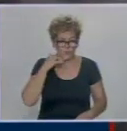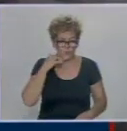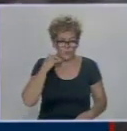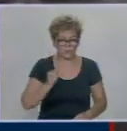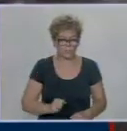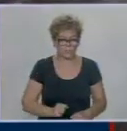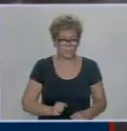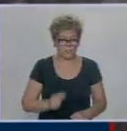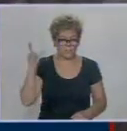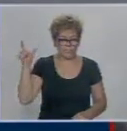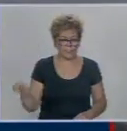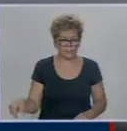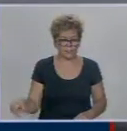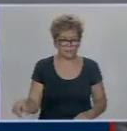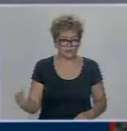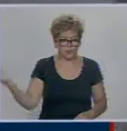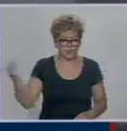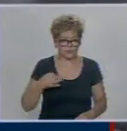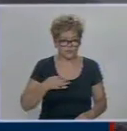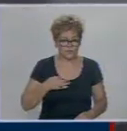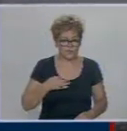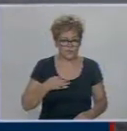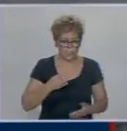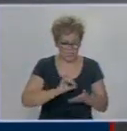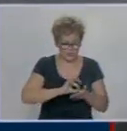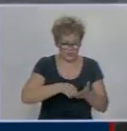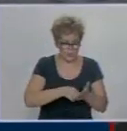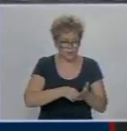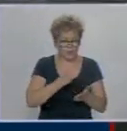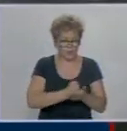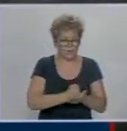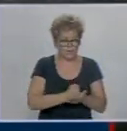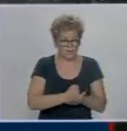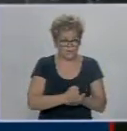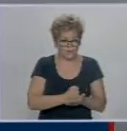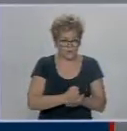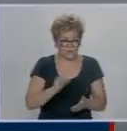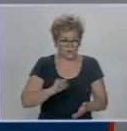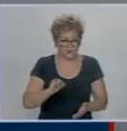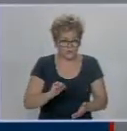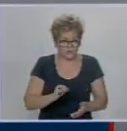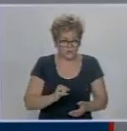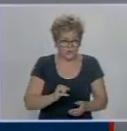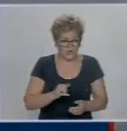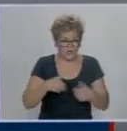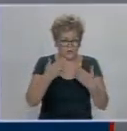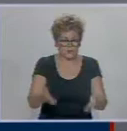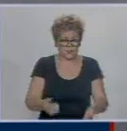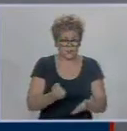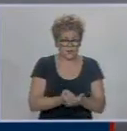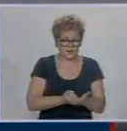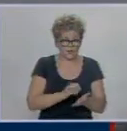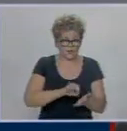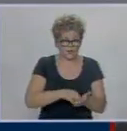de la cetățeni. Dacă omul a avut aprobări, și treaba celor care le-a dat, cum le-au